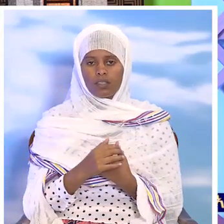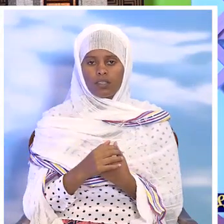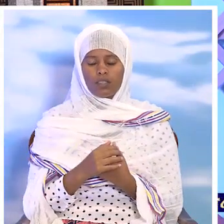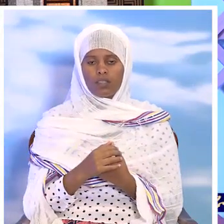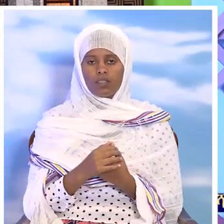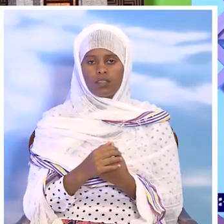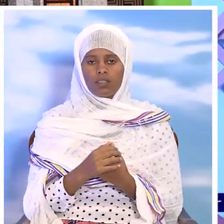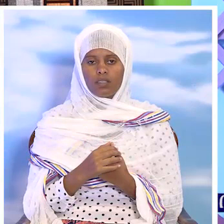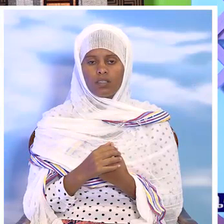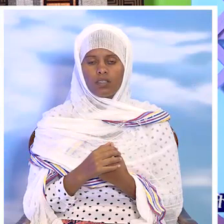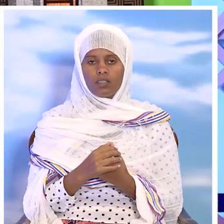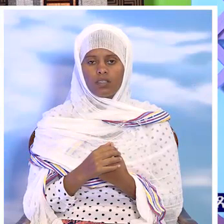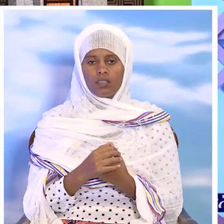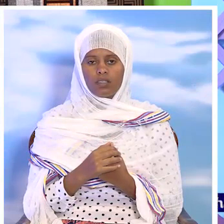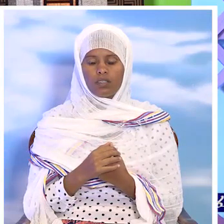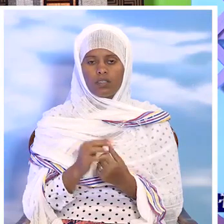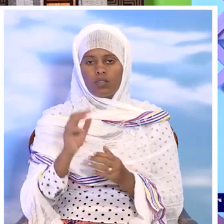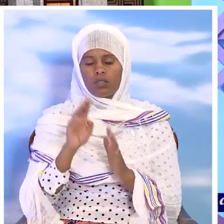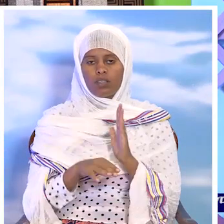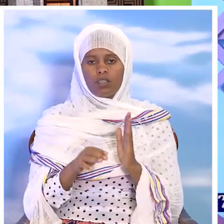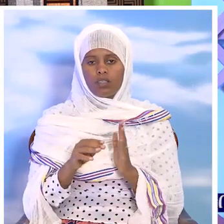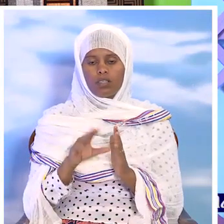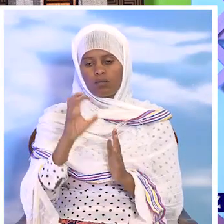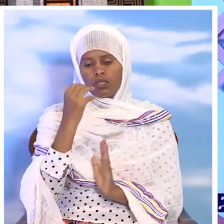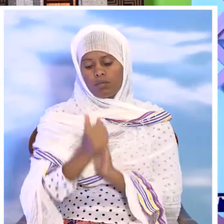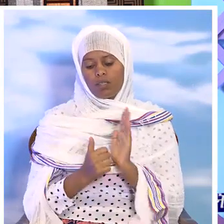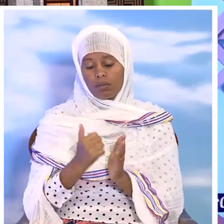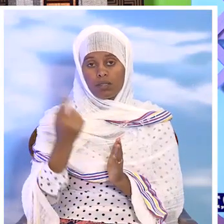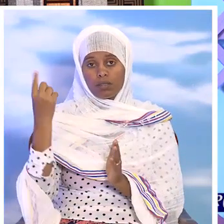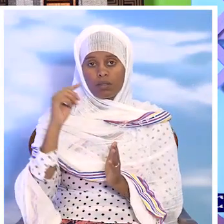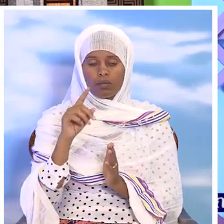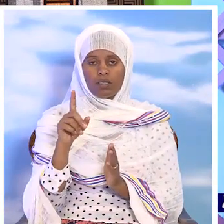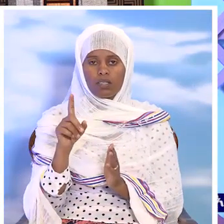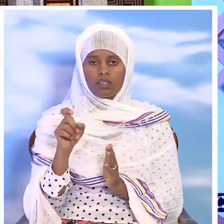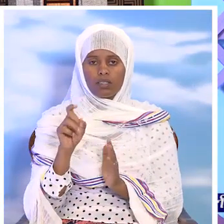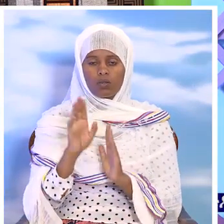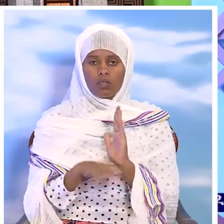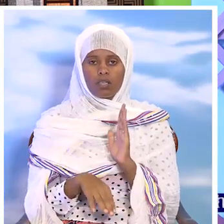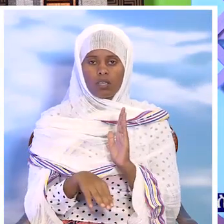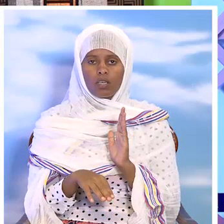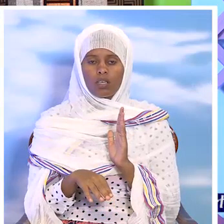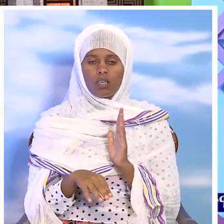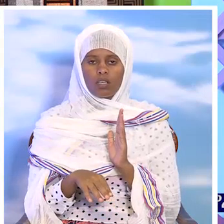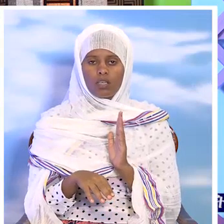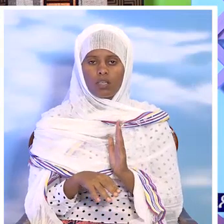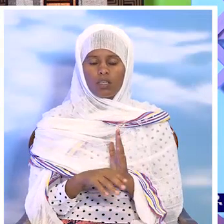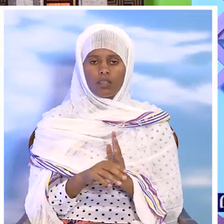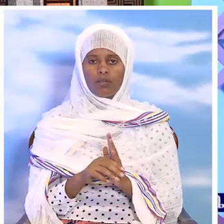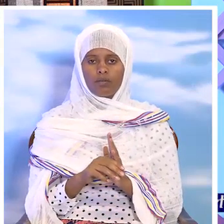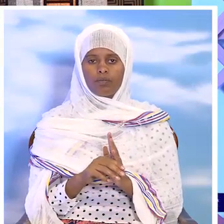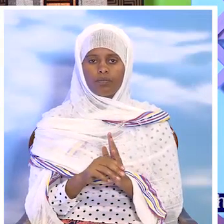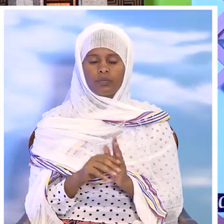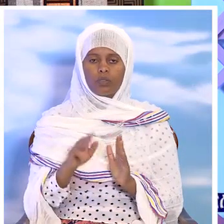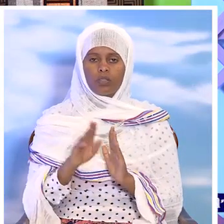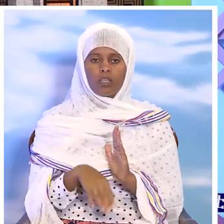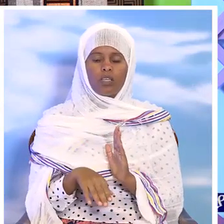ንቐንስ ኢና ዘለና። እግዚኣብሔር ኣምላኽ 50 ዓመት ተሂብና 10 እንተቢልናና 10